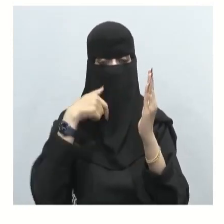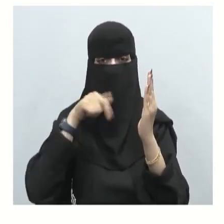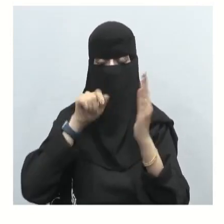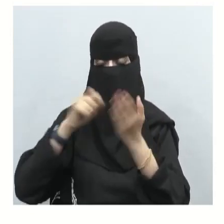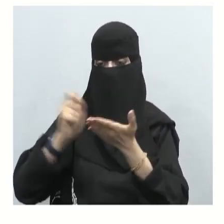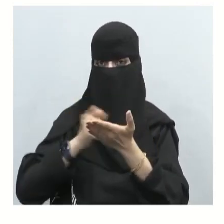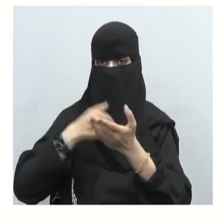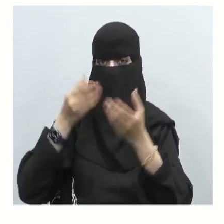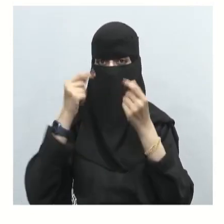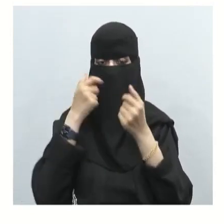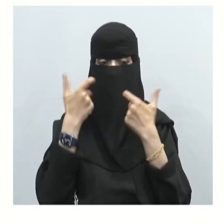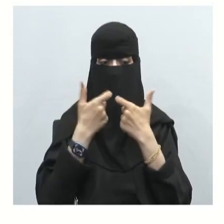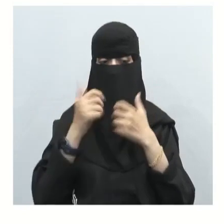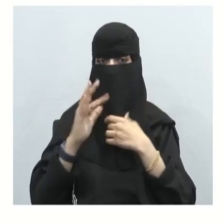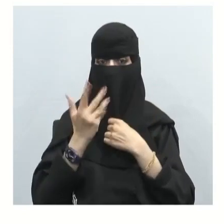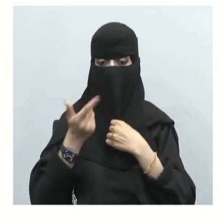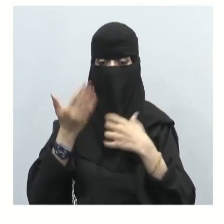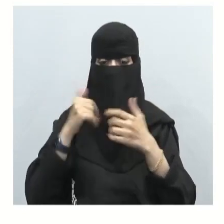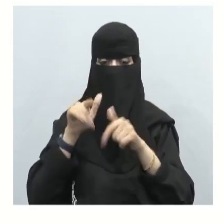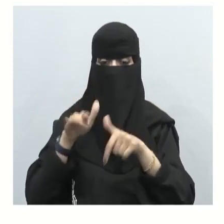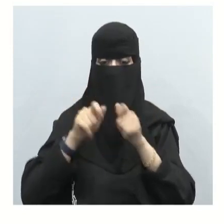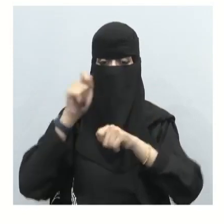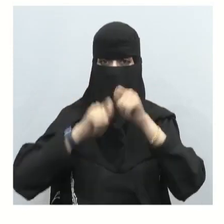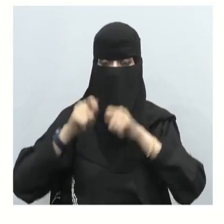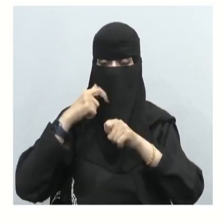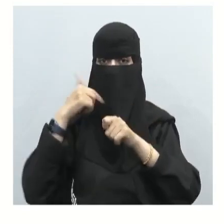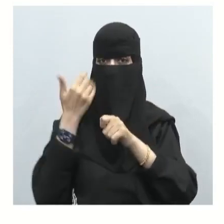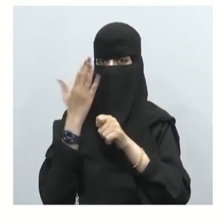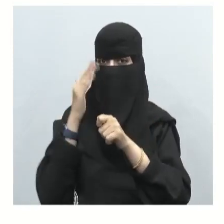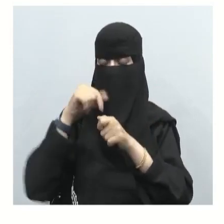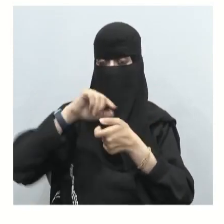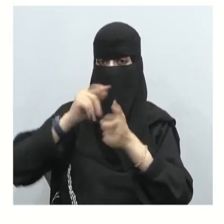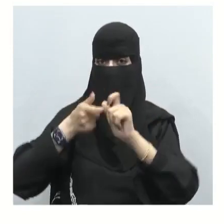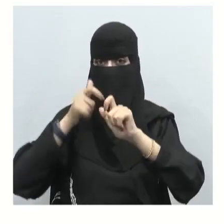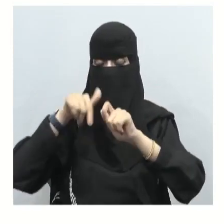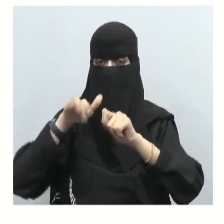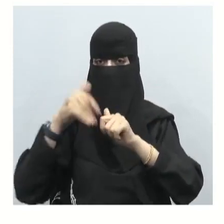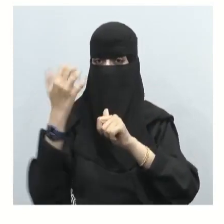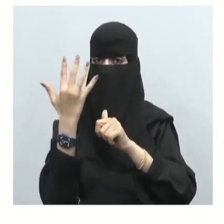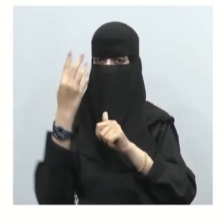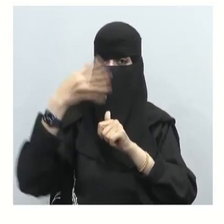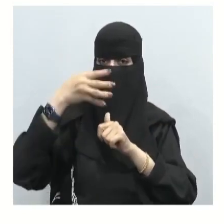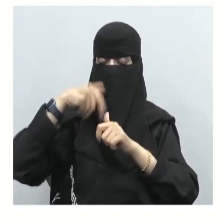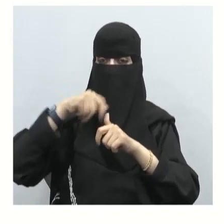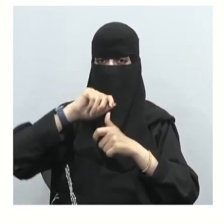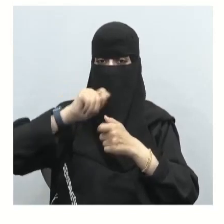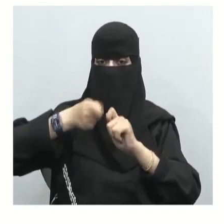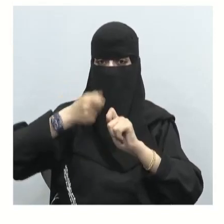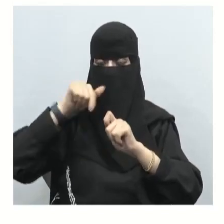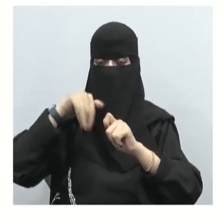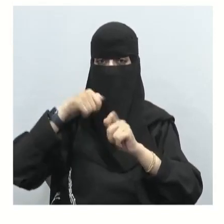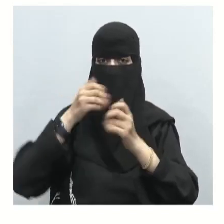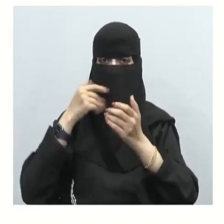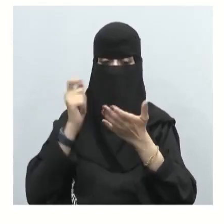الملاحظات نستخدم المرشح لرؤيه الضوء المنعكس بزاويه 45 ثم ندور المرشح